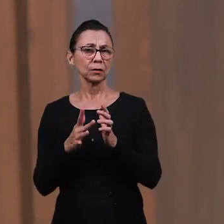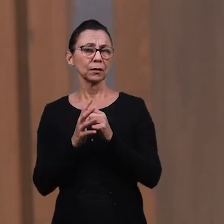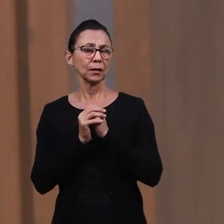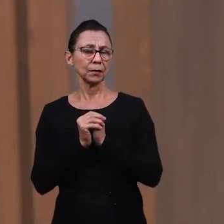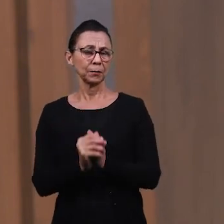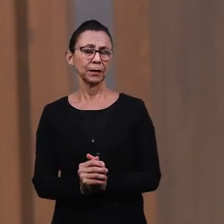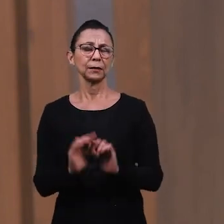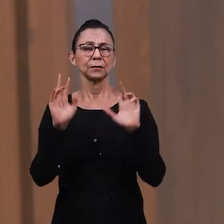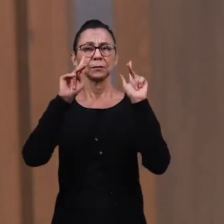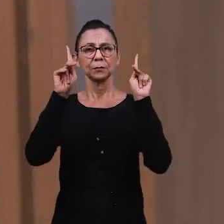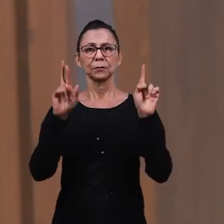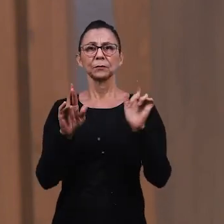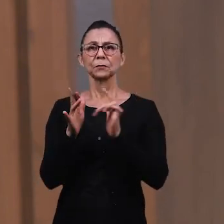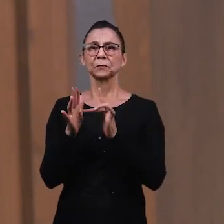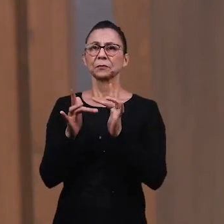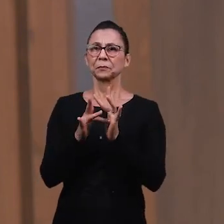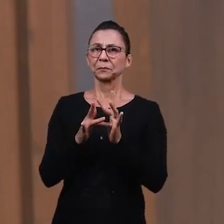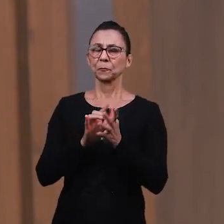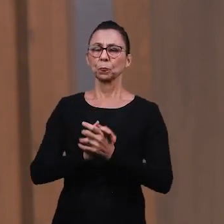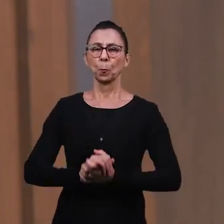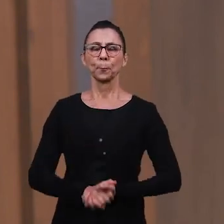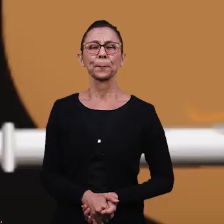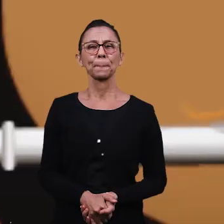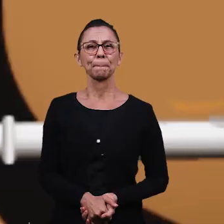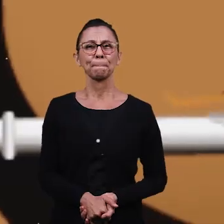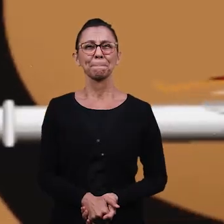Amen. La paix du Seigneur Jésus à tous.